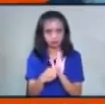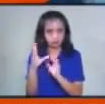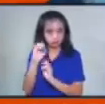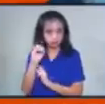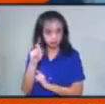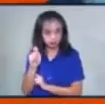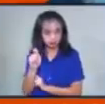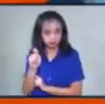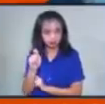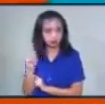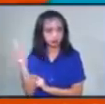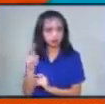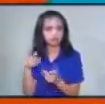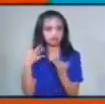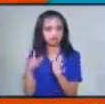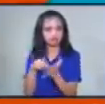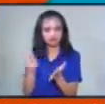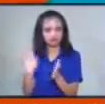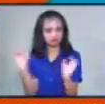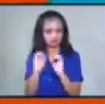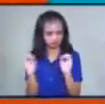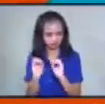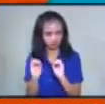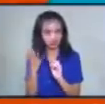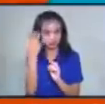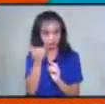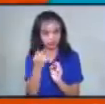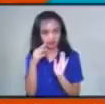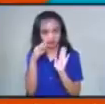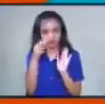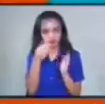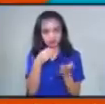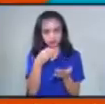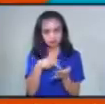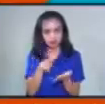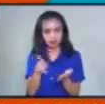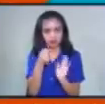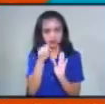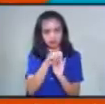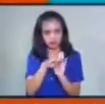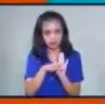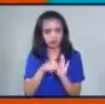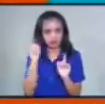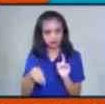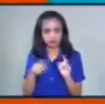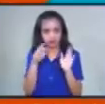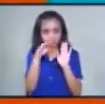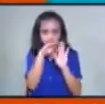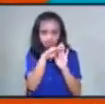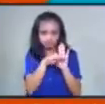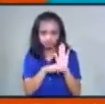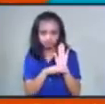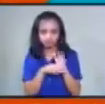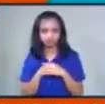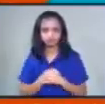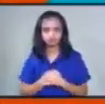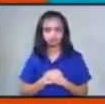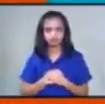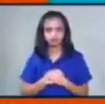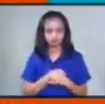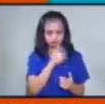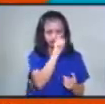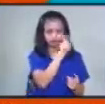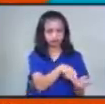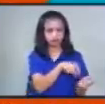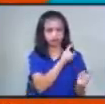OT ay bayad. Kasi po, sa payslip dapat naka-breakdown yan. Eh